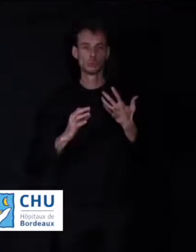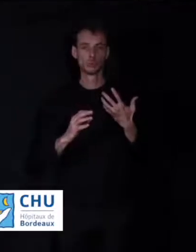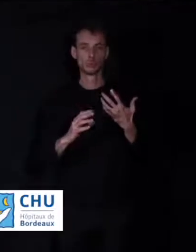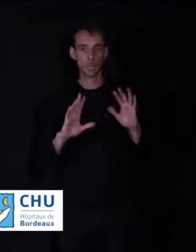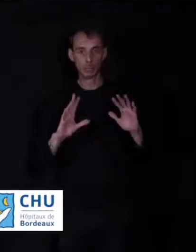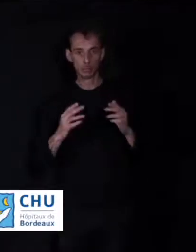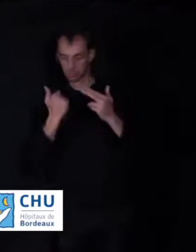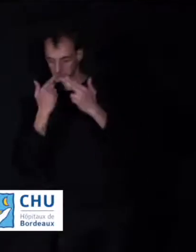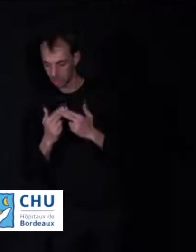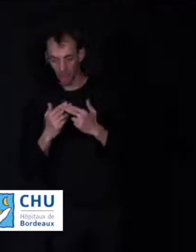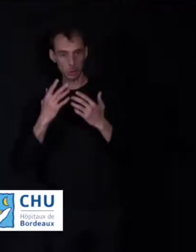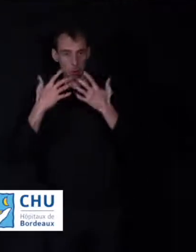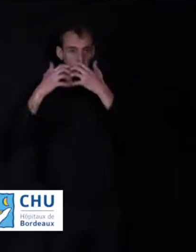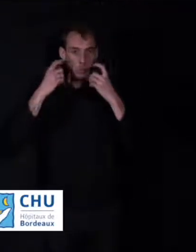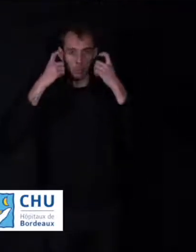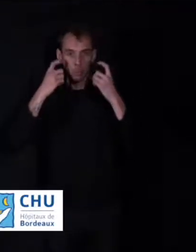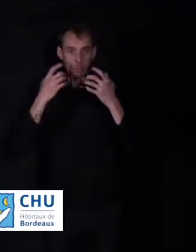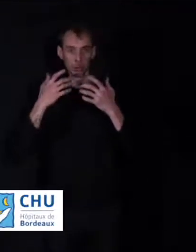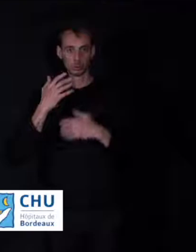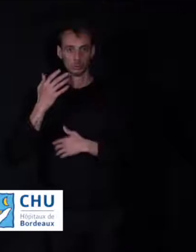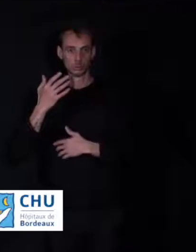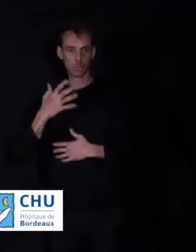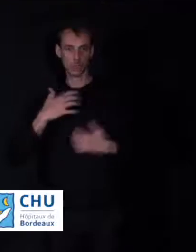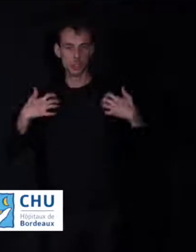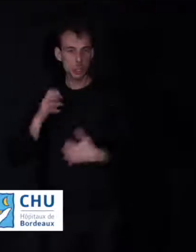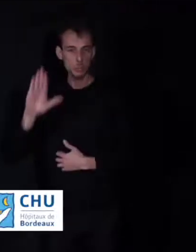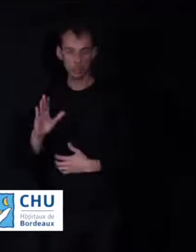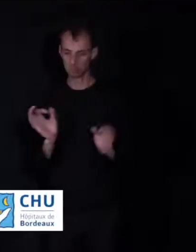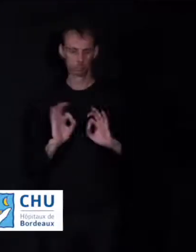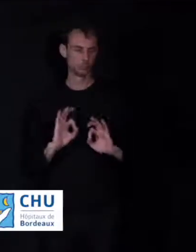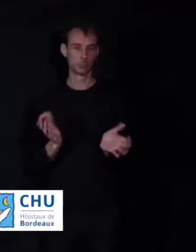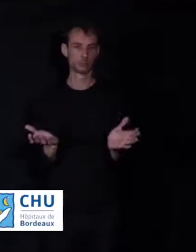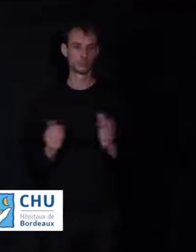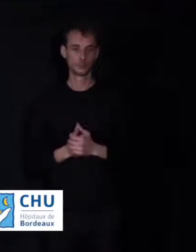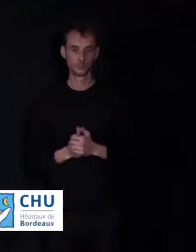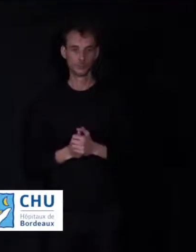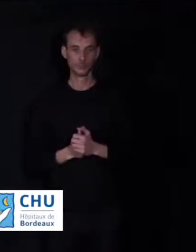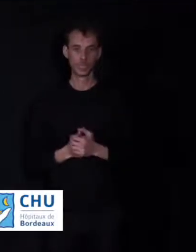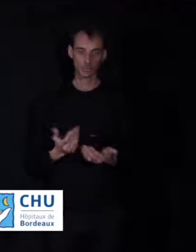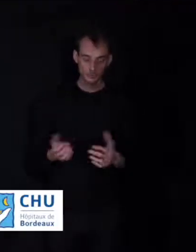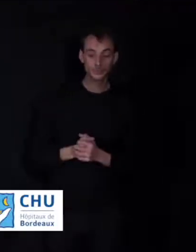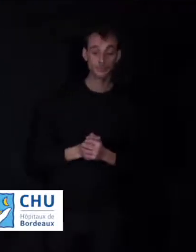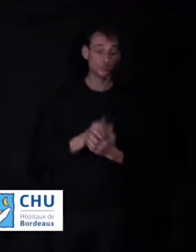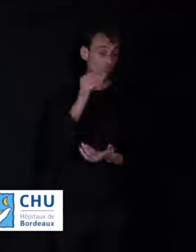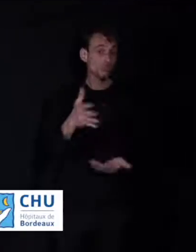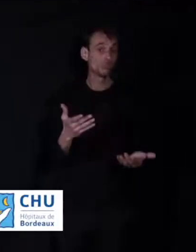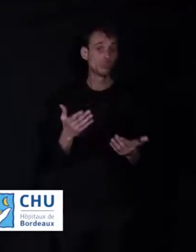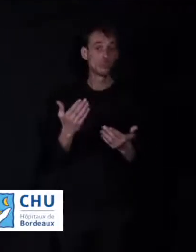des données scientifiques. Et alors, cette étude propose peut-être des pistes, ce qu'on appelle des leviers